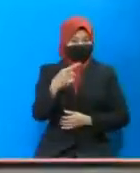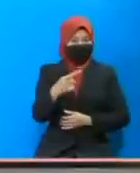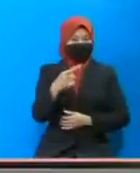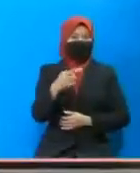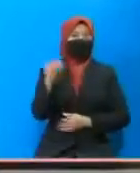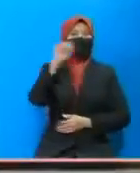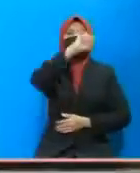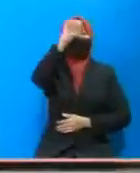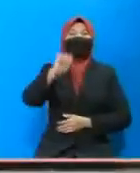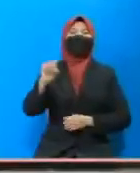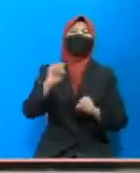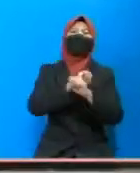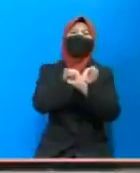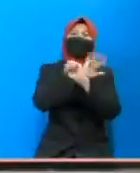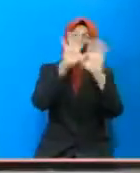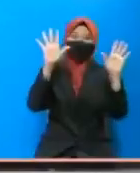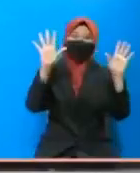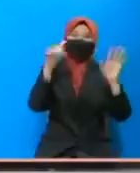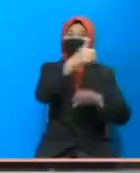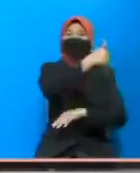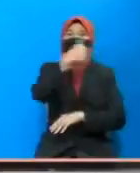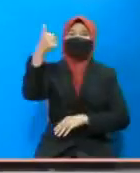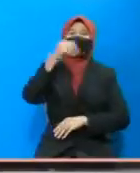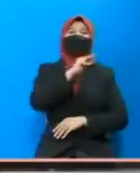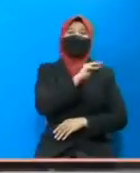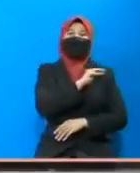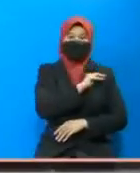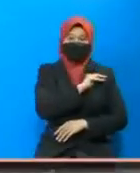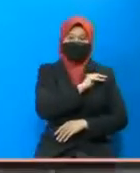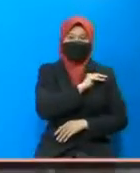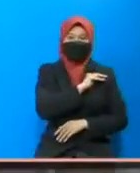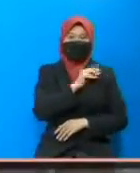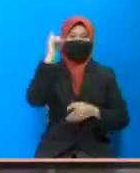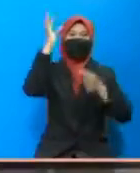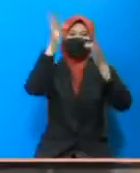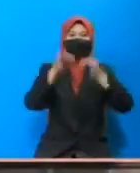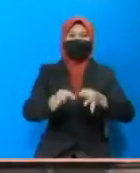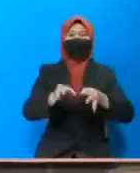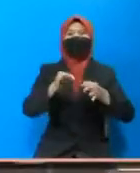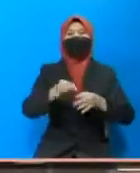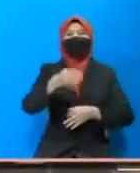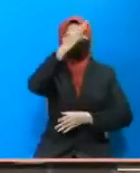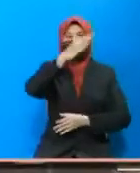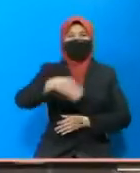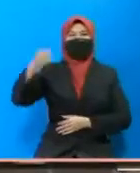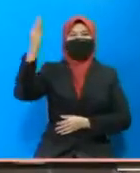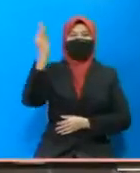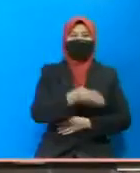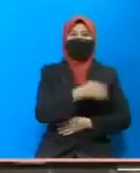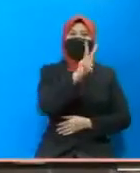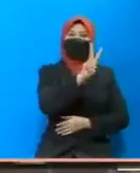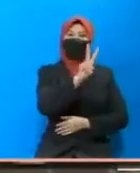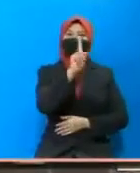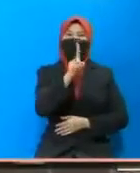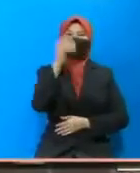disebut Jemaah Menteri memutuskan untuk membatal pada 21 hari